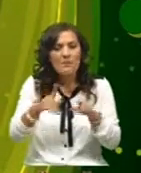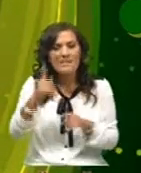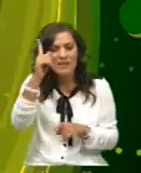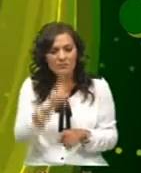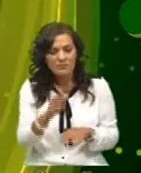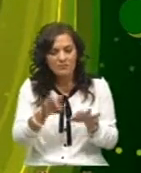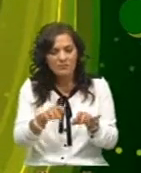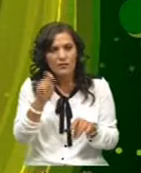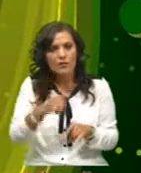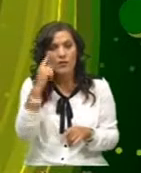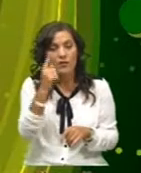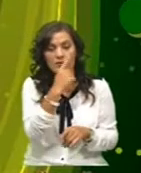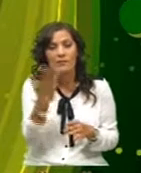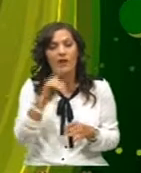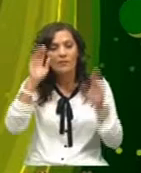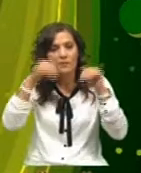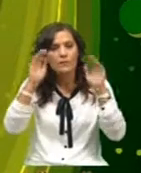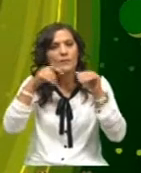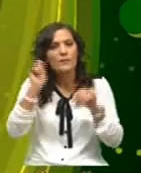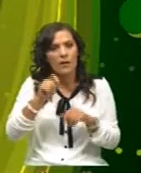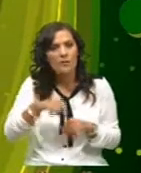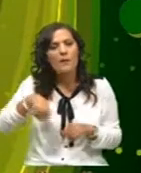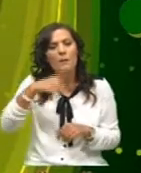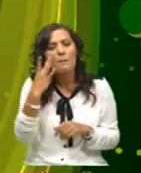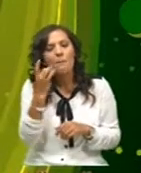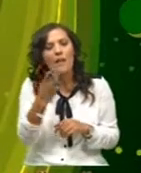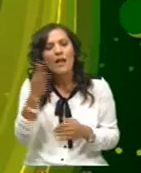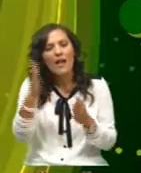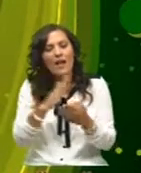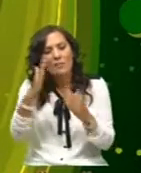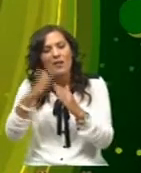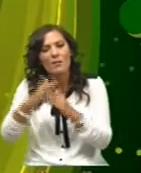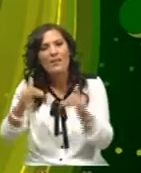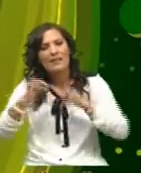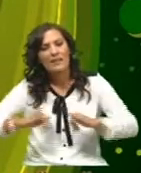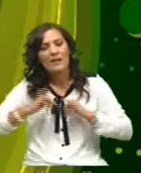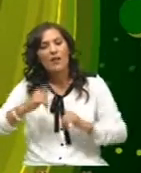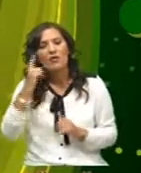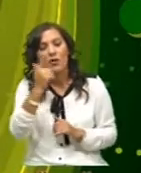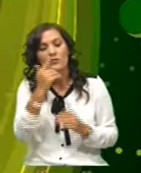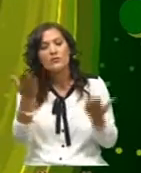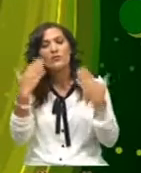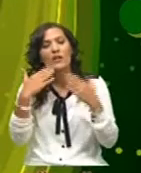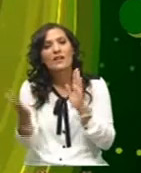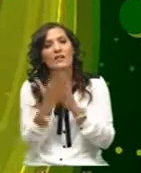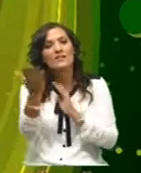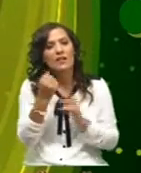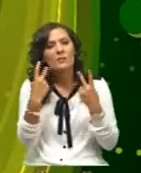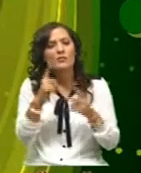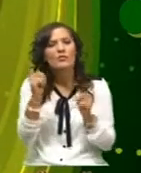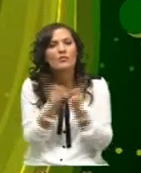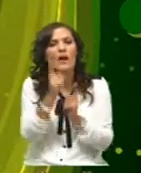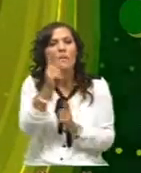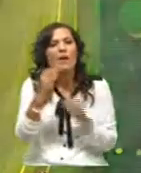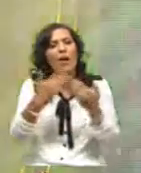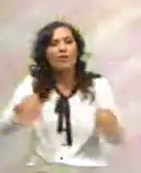an derken gözlerinizi daha fazla kırpmak ve Belirli aralıklarla dinlenmek göz kuruluğuna karşı alabileceğiniz küçük bir